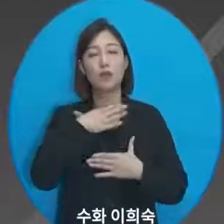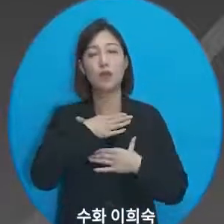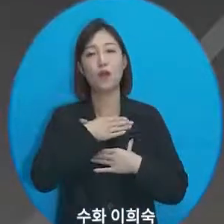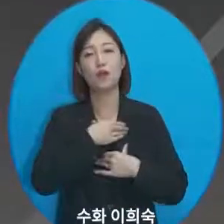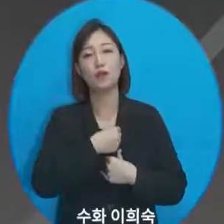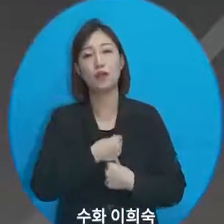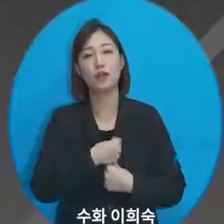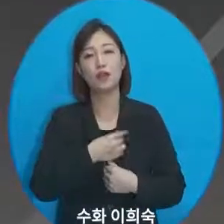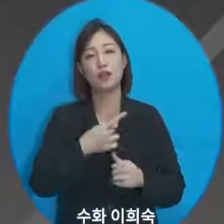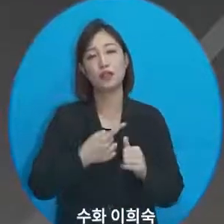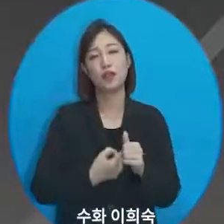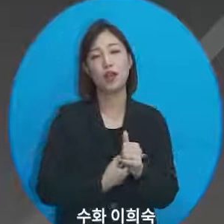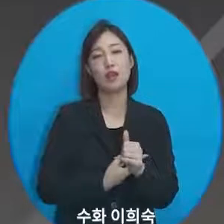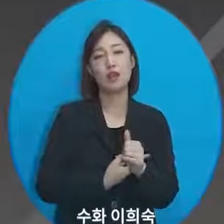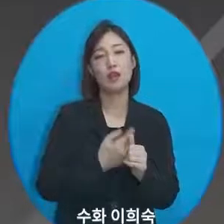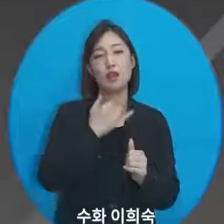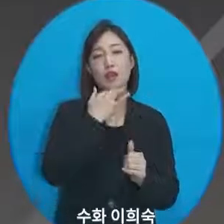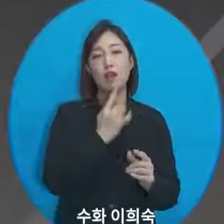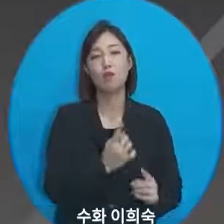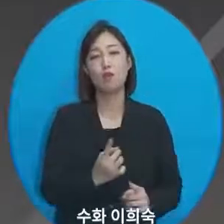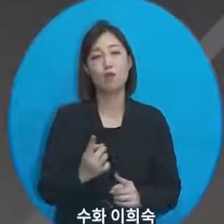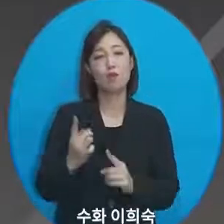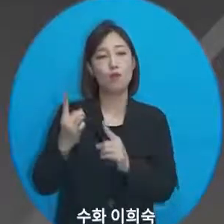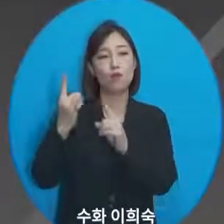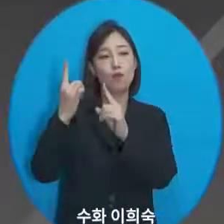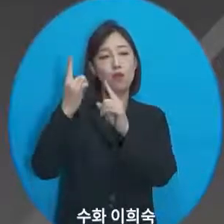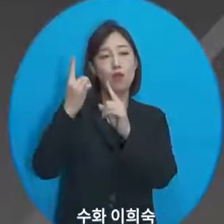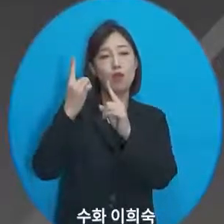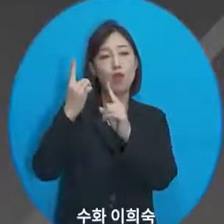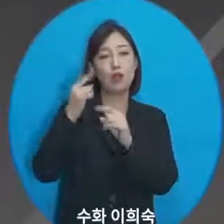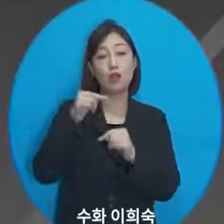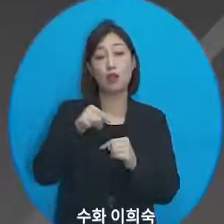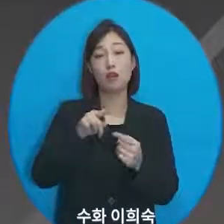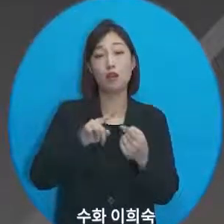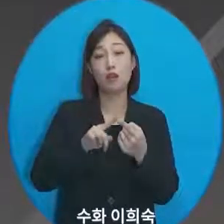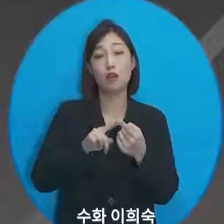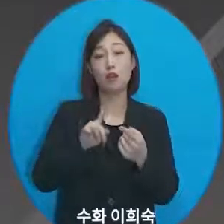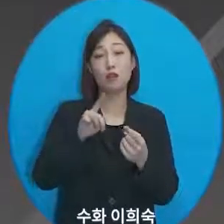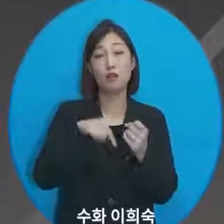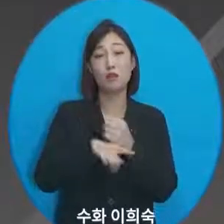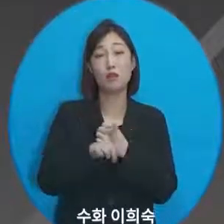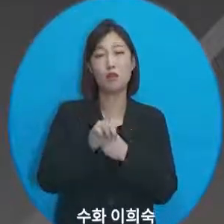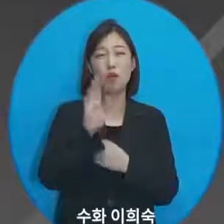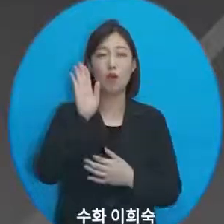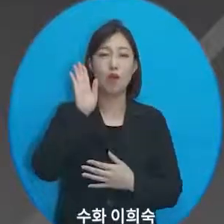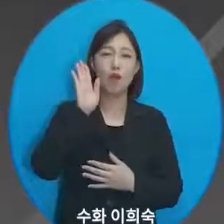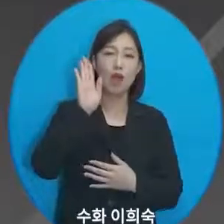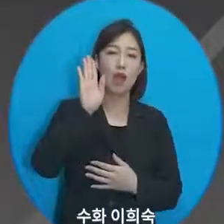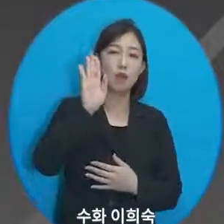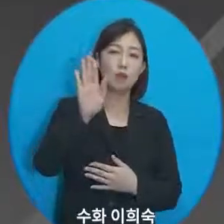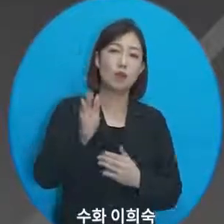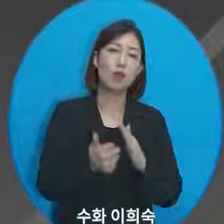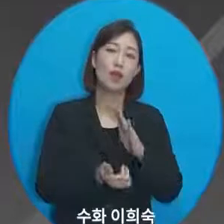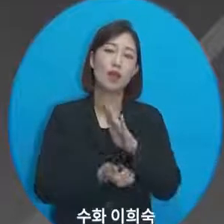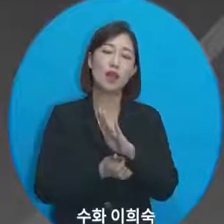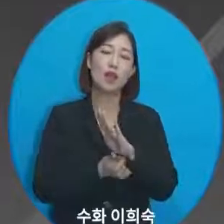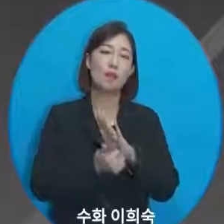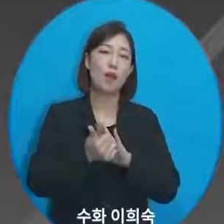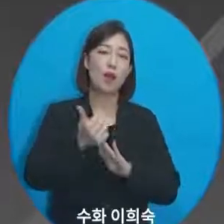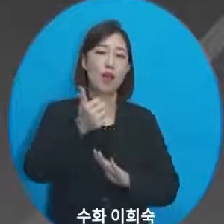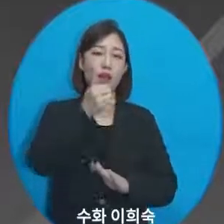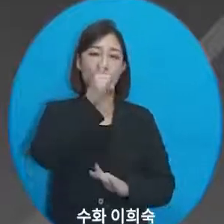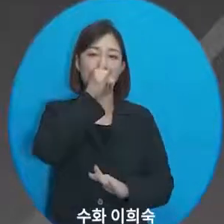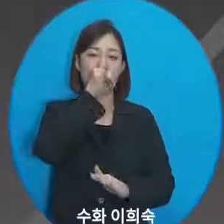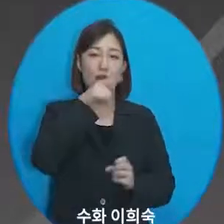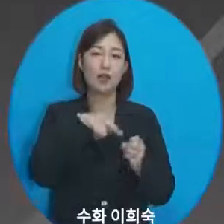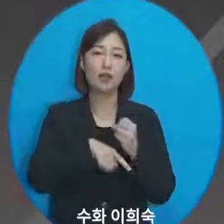이제 이것이 우리가 지향하는 미래 사회에 대한 희망입니다. 그것이 이제 성공적으로 나이를